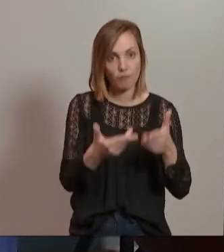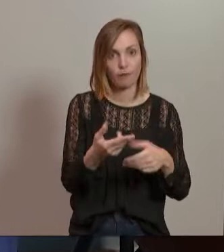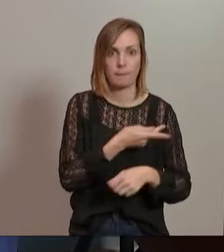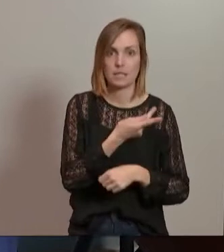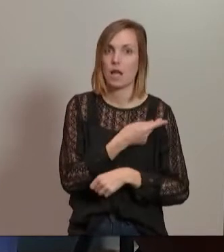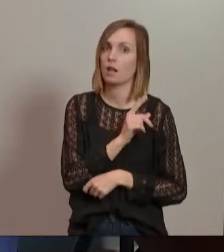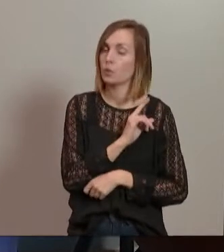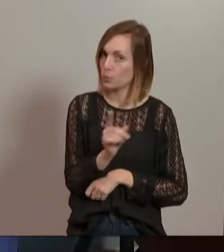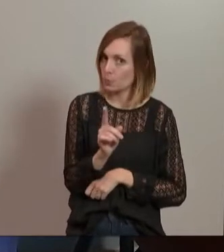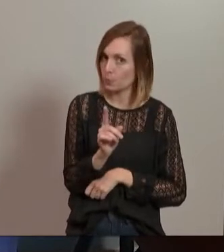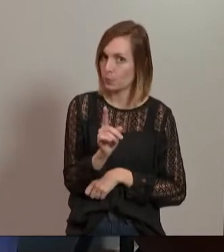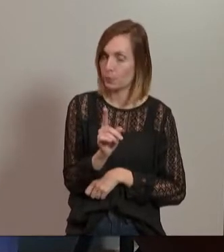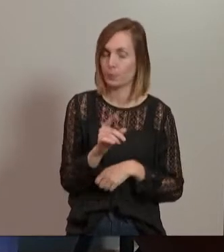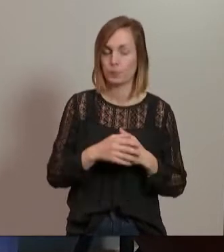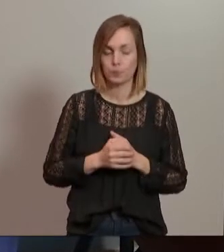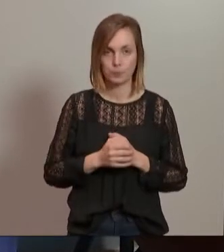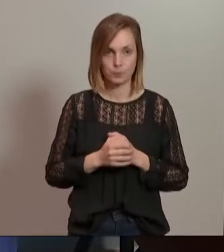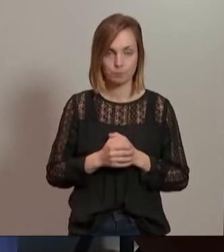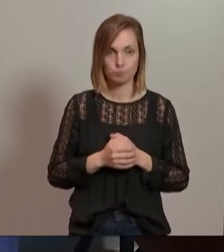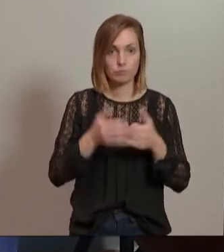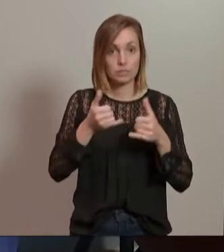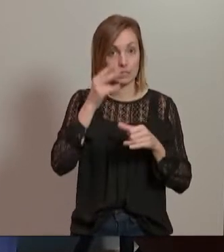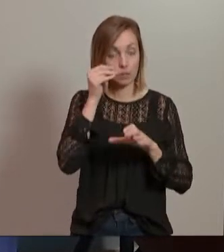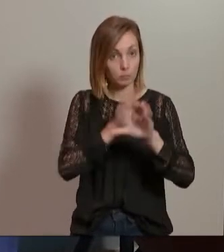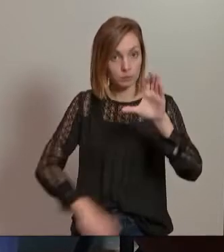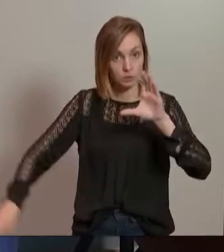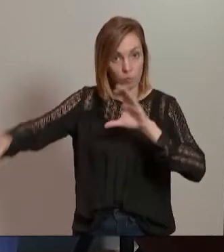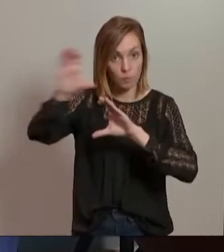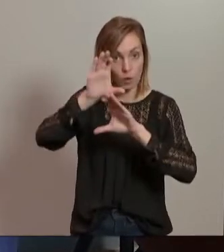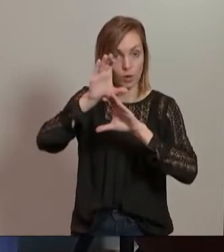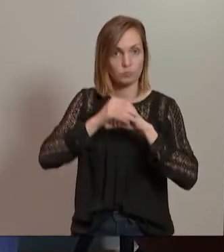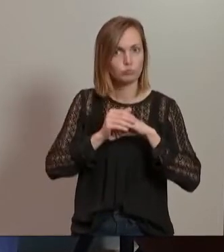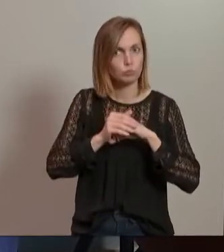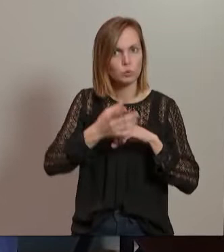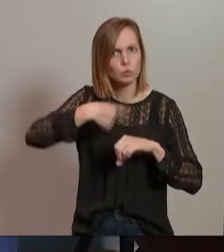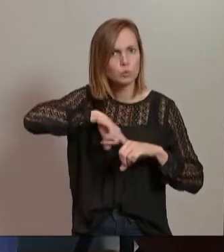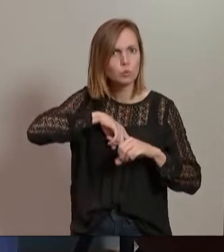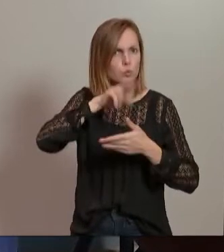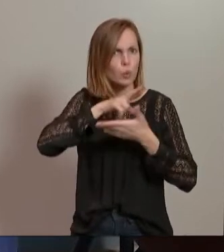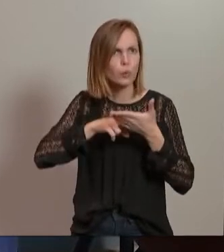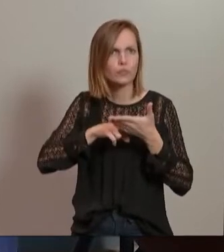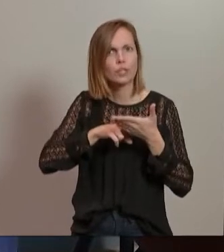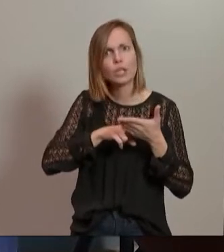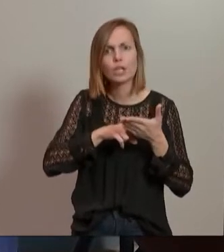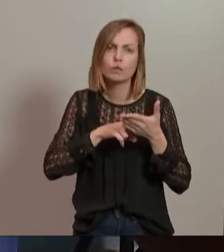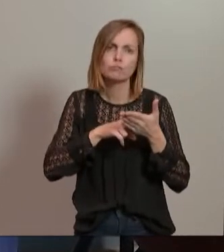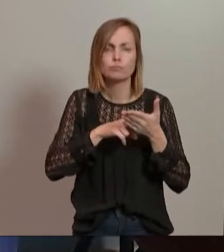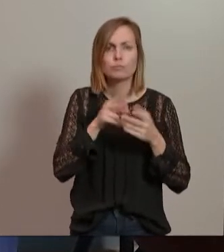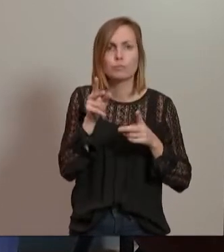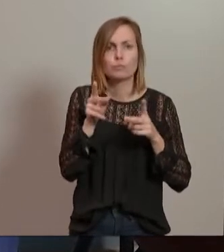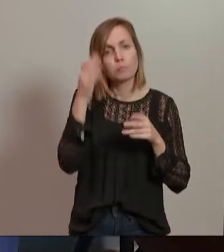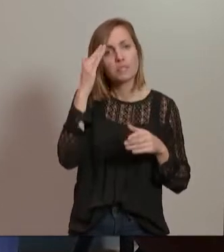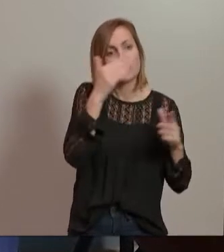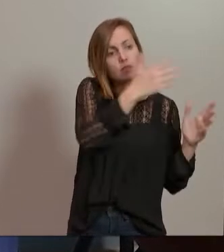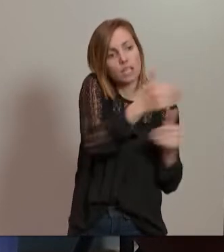médicales sur le territoire, sur la métropole et au niveau des classements. On se trouverait dans une catégorie, s'il y avait un